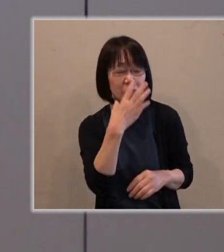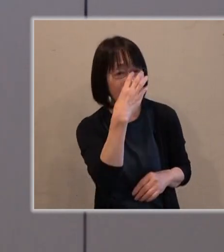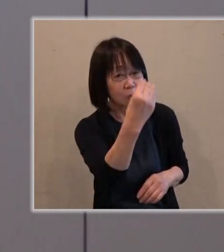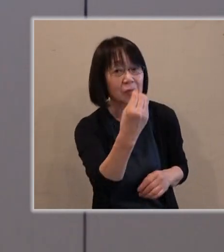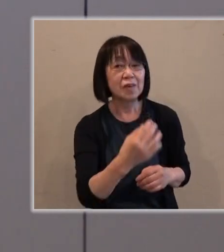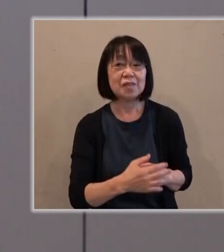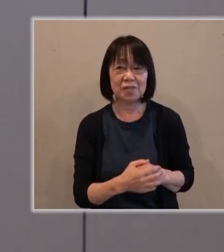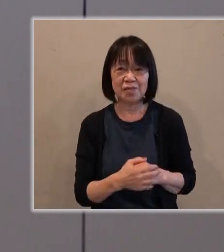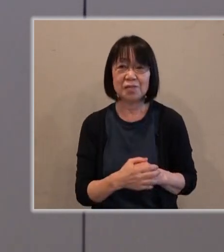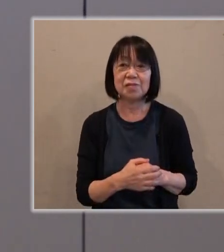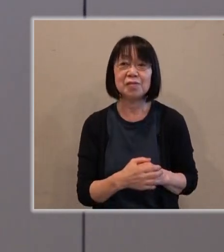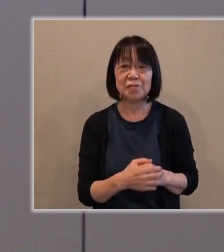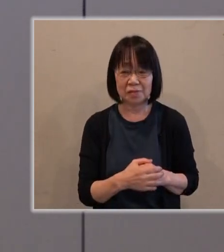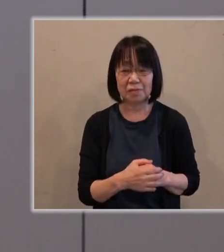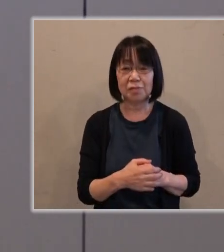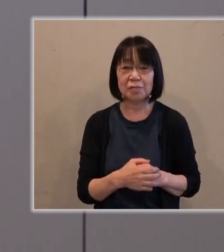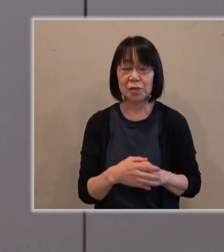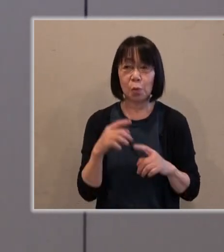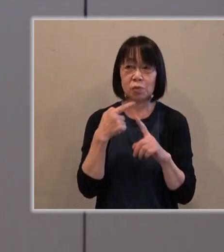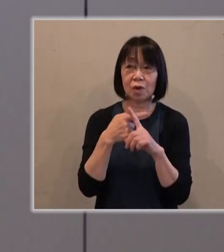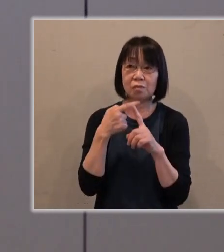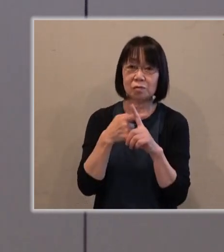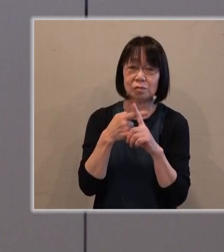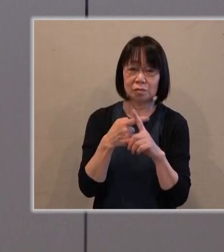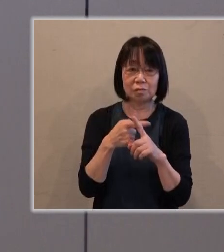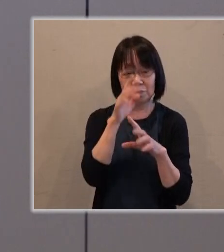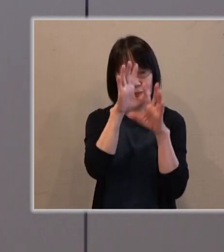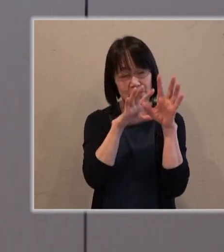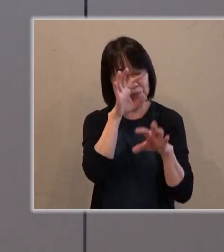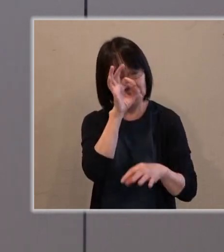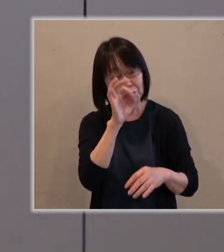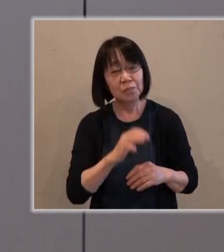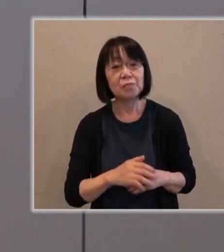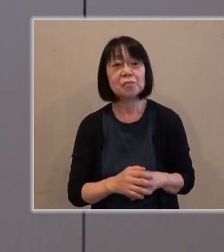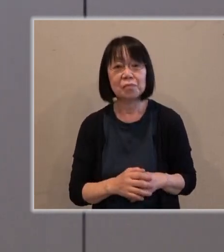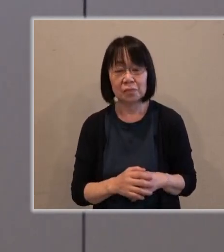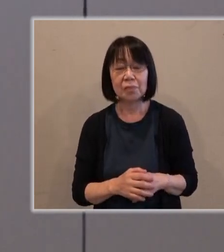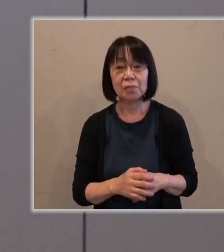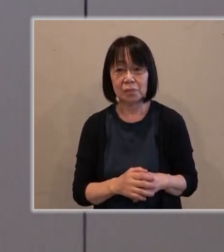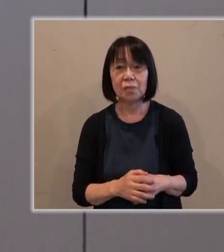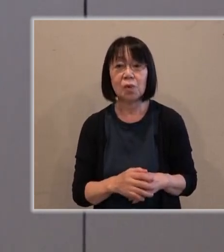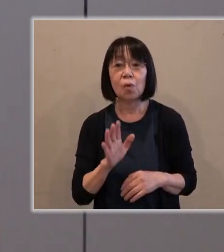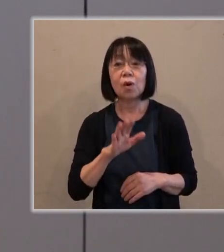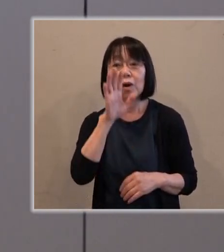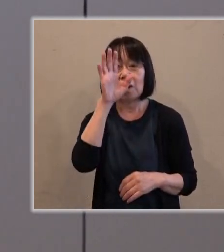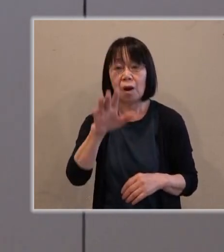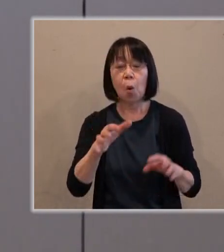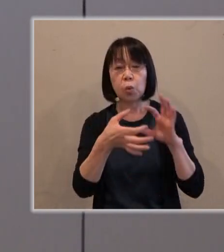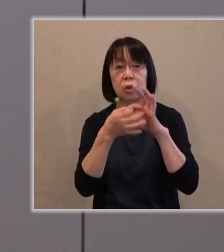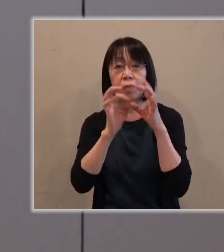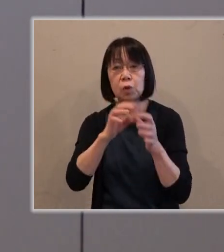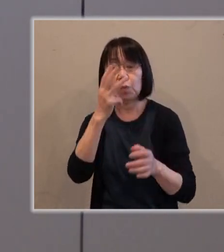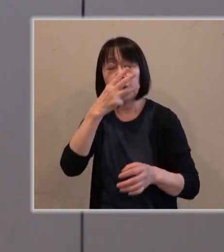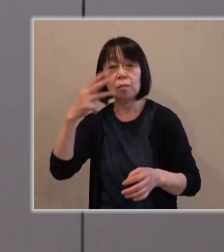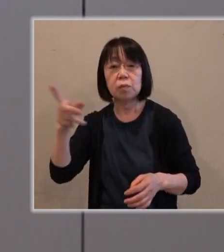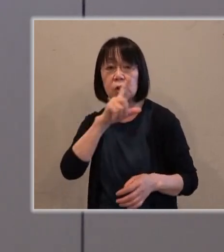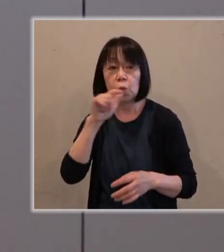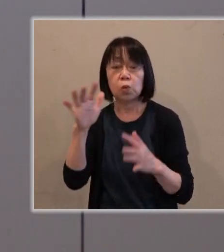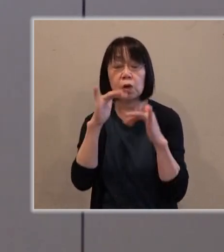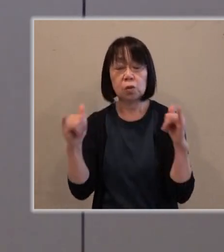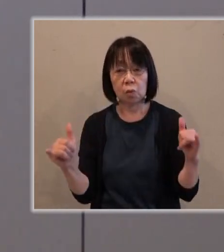ラスのワードがすごい今出てくるようになっていて、これからこういうオリンピック・パラリンピックにいろんな人が触れていく中で、小学校